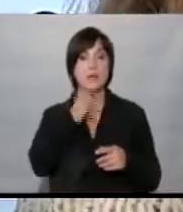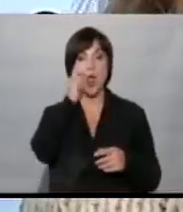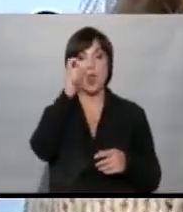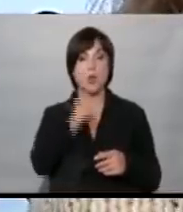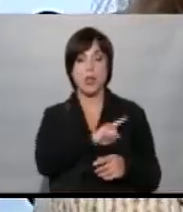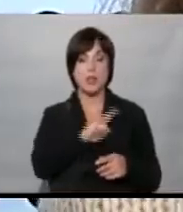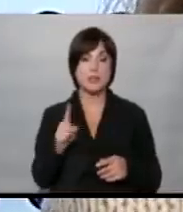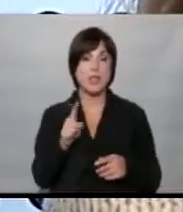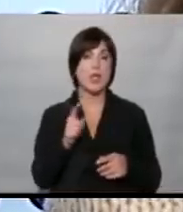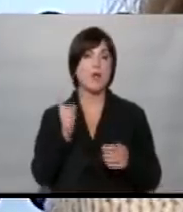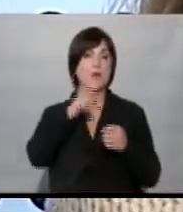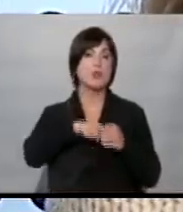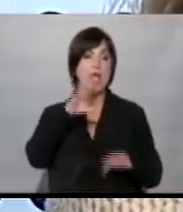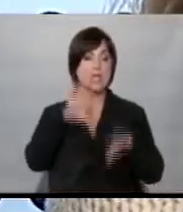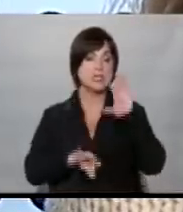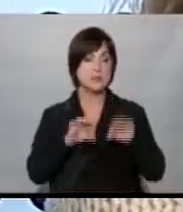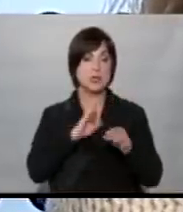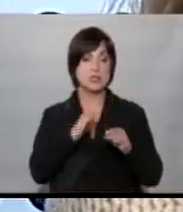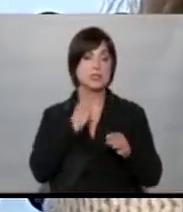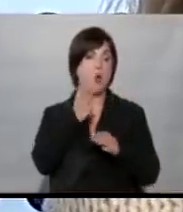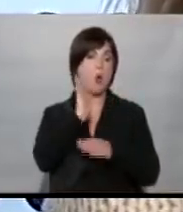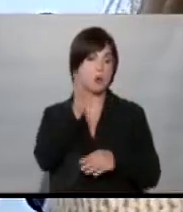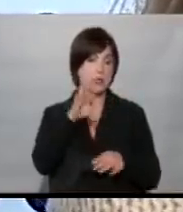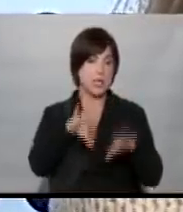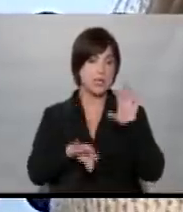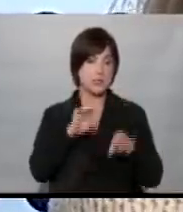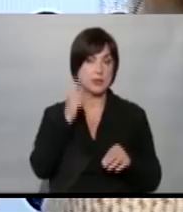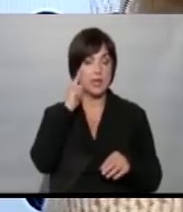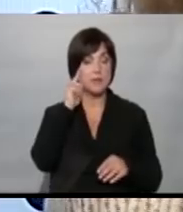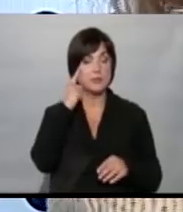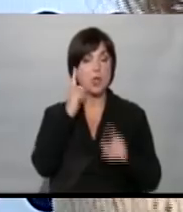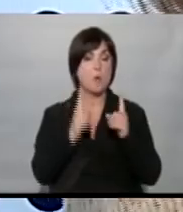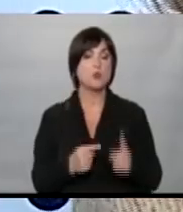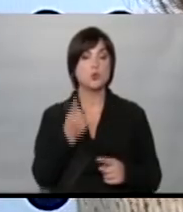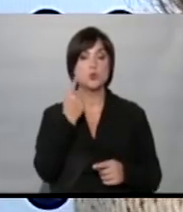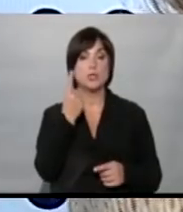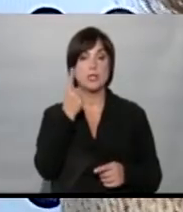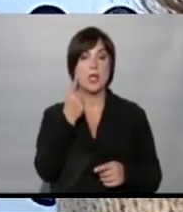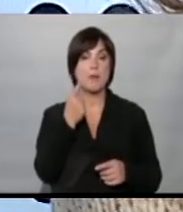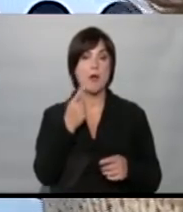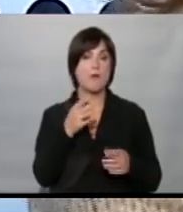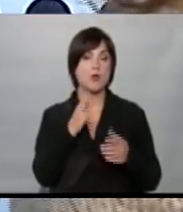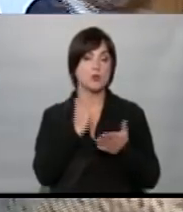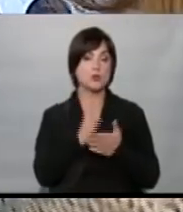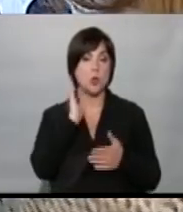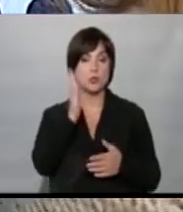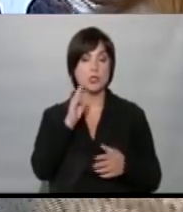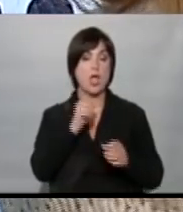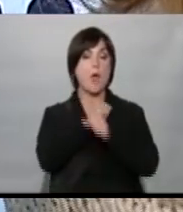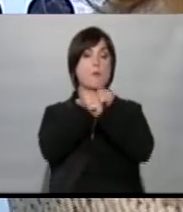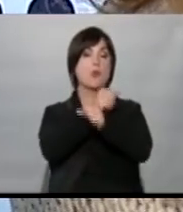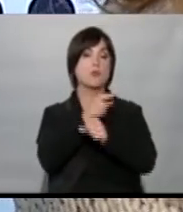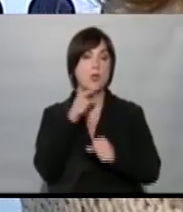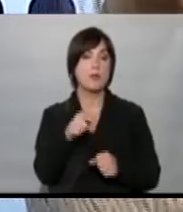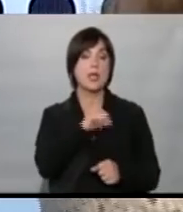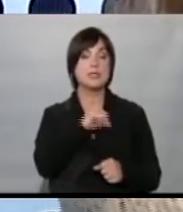што никогаш не партиципираат на избори и се останато. Дали сметате дека постои уште една мала варијабла во тоа тие што излегле да бойкотираат, а тоа е